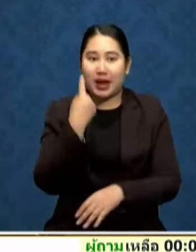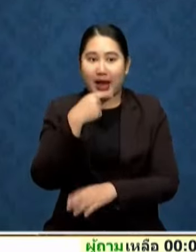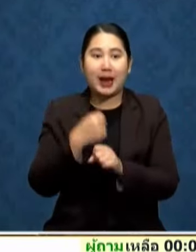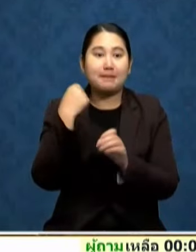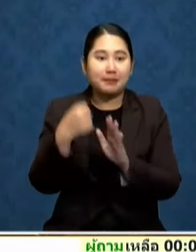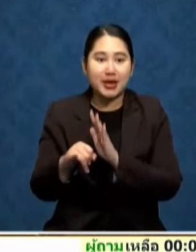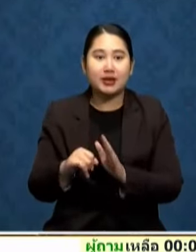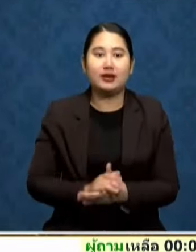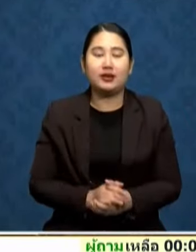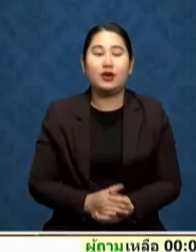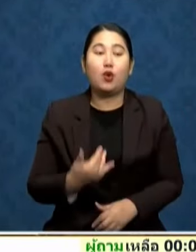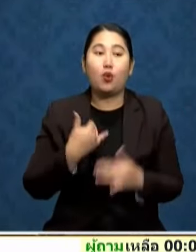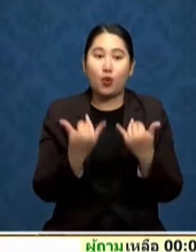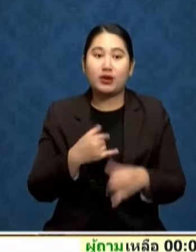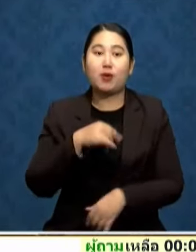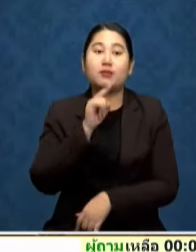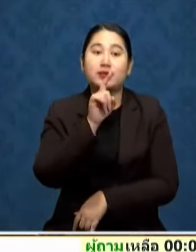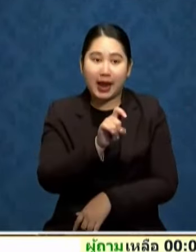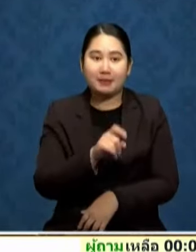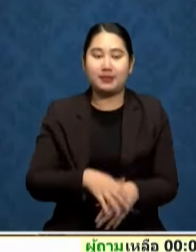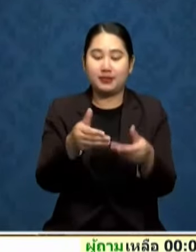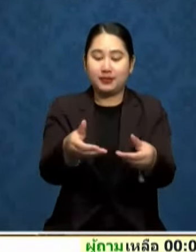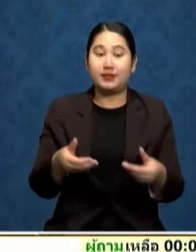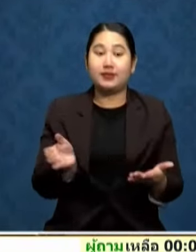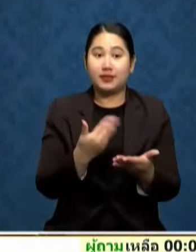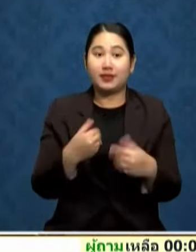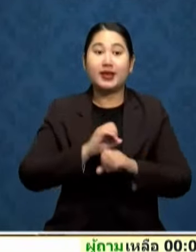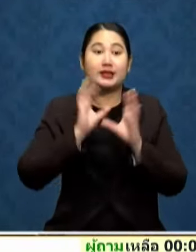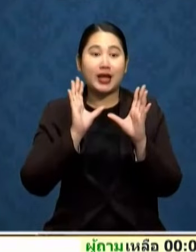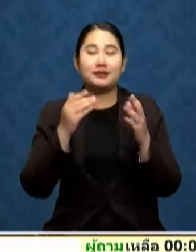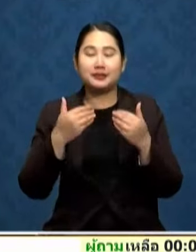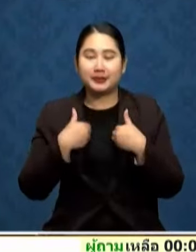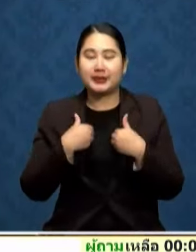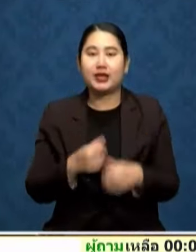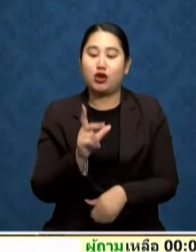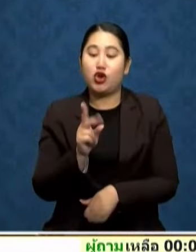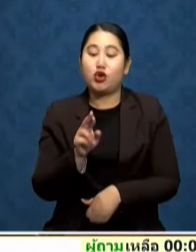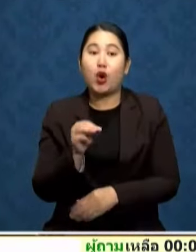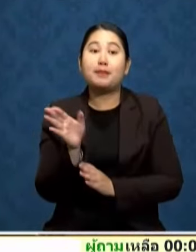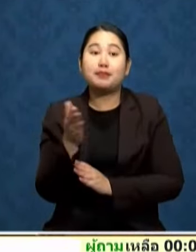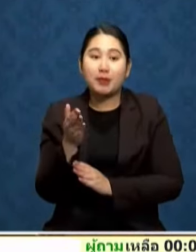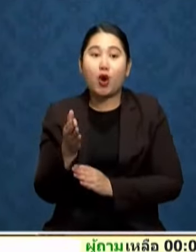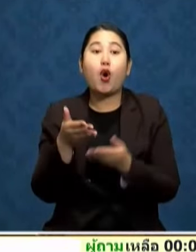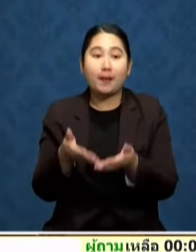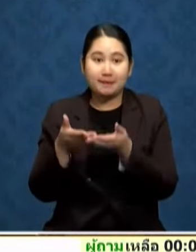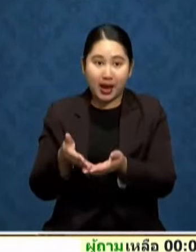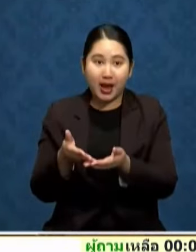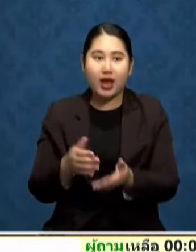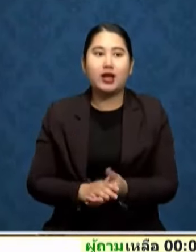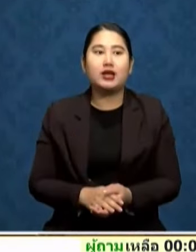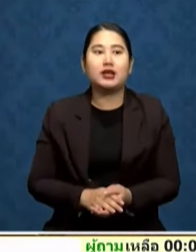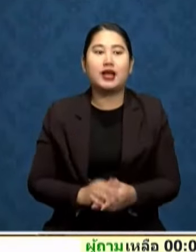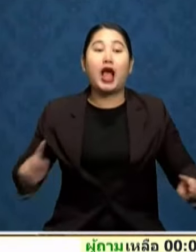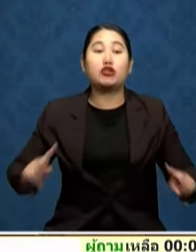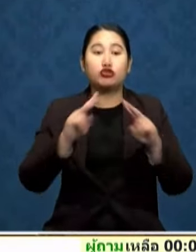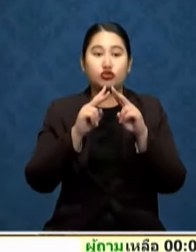ได้วันนี้ผมถึงถามว่าหลังจากมีรายงานชัดเจนแบบนี้ทางกรมประมงในกำกับดูแลของกระทรวงเกษตรและส